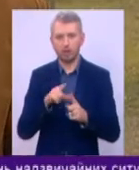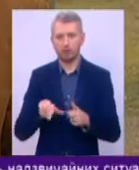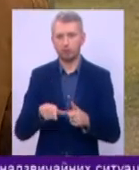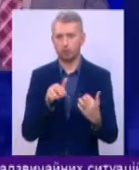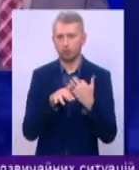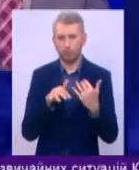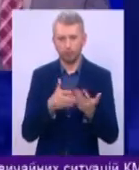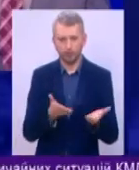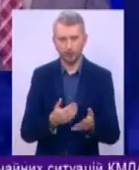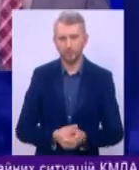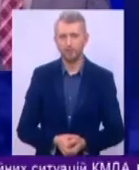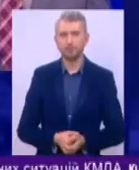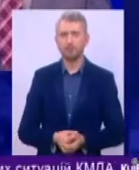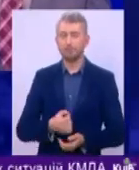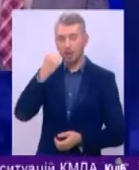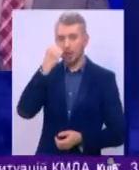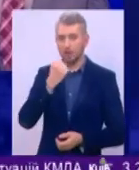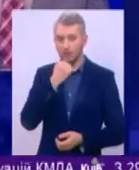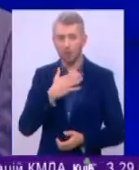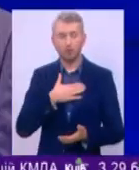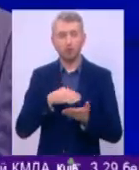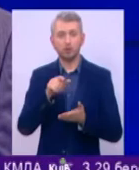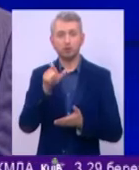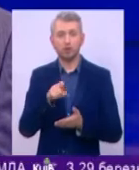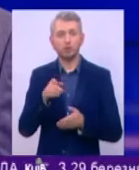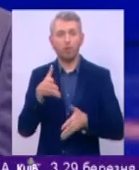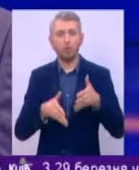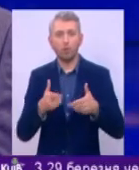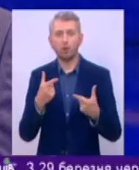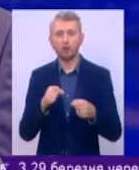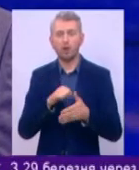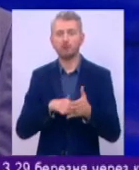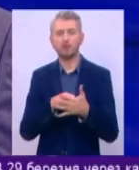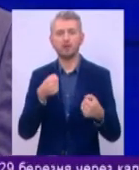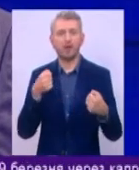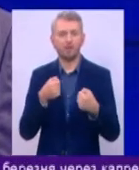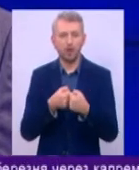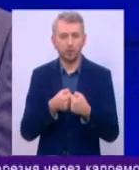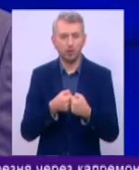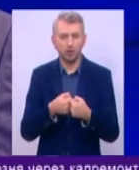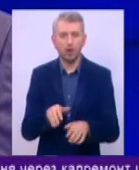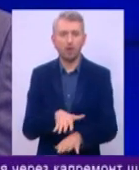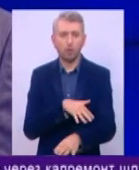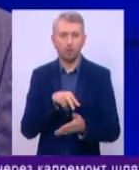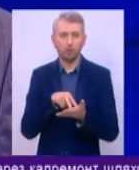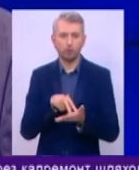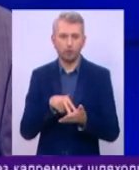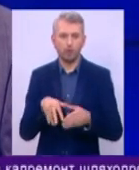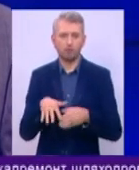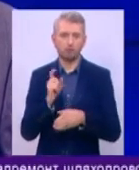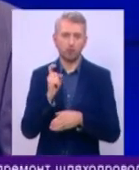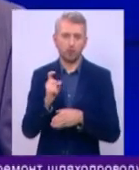руху. Студія. Дякую тобі, Юра. Юрій Орловський з Оболоні, де через аварію довго простояв громадський